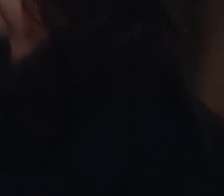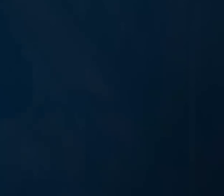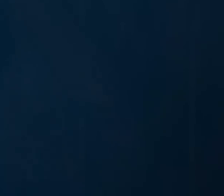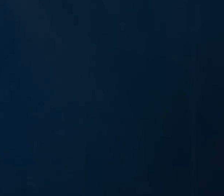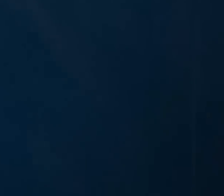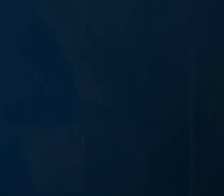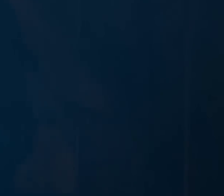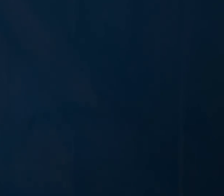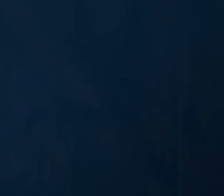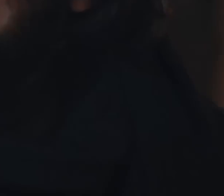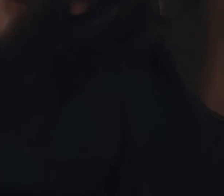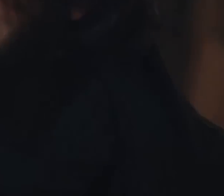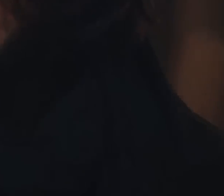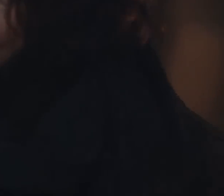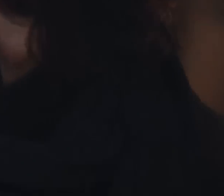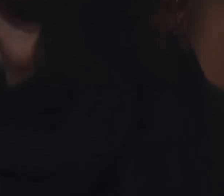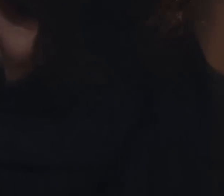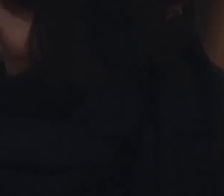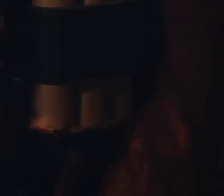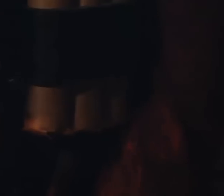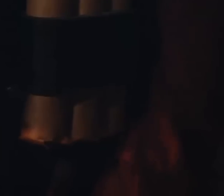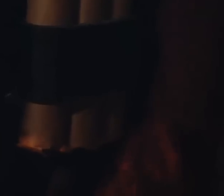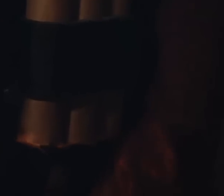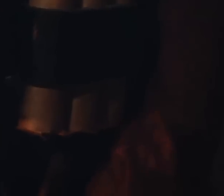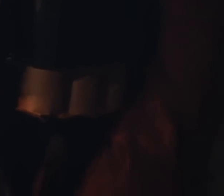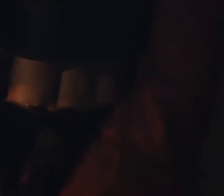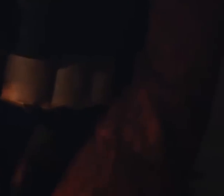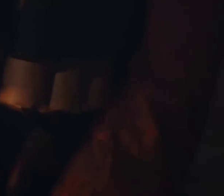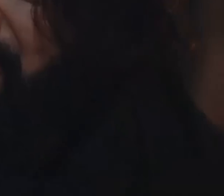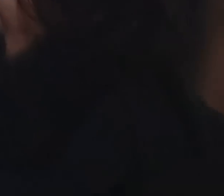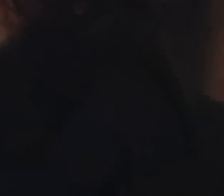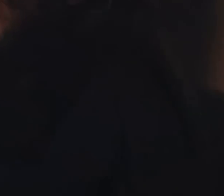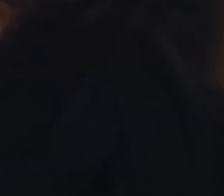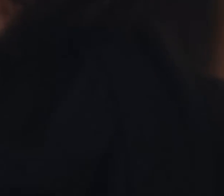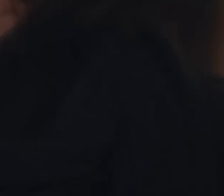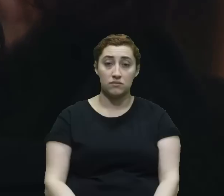Mustafa! Mustafa duymadı. Ali ağlayan kadının başını okşuyor.